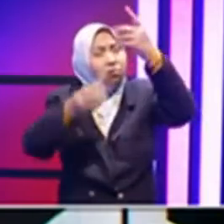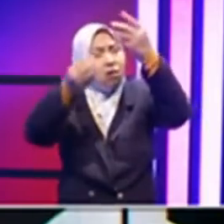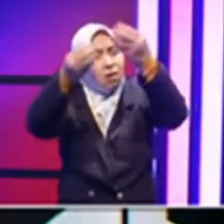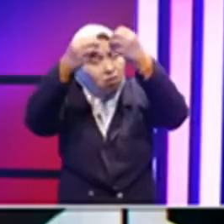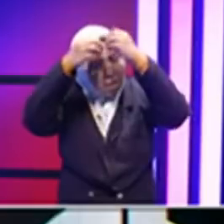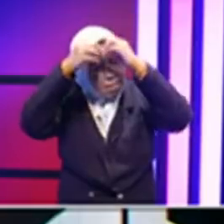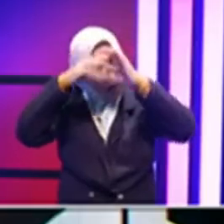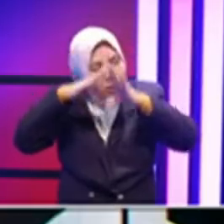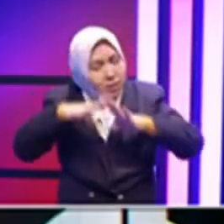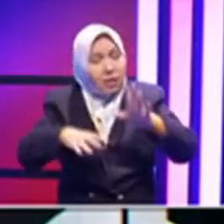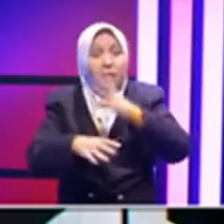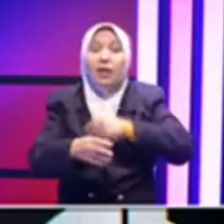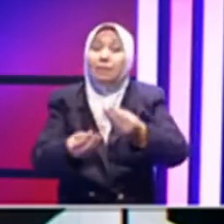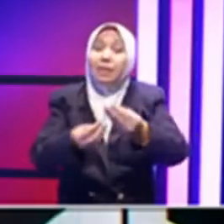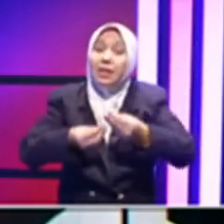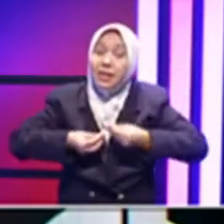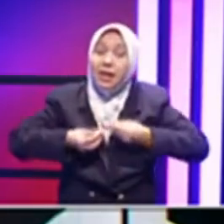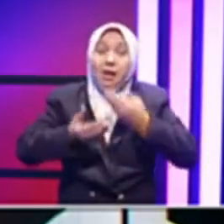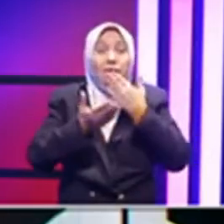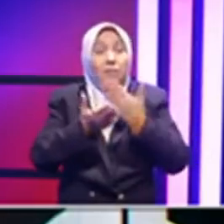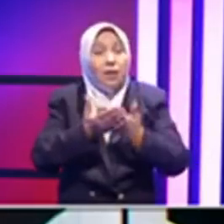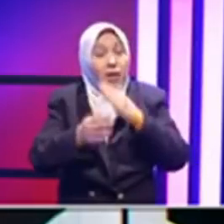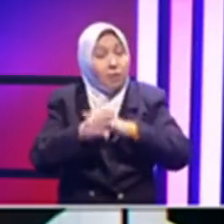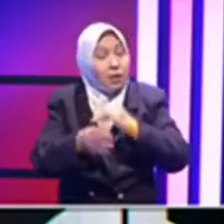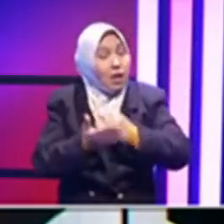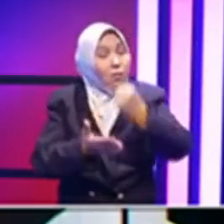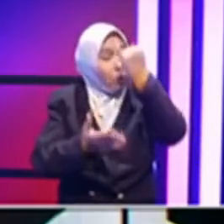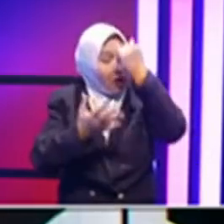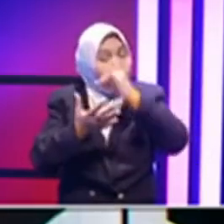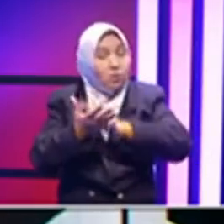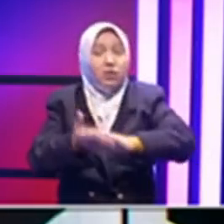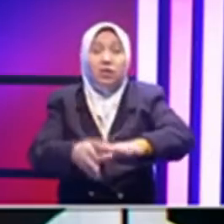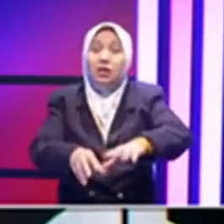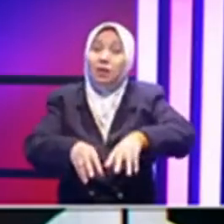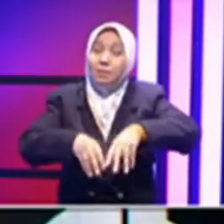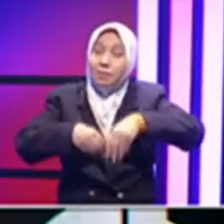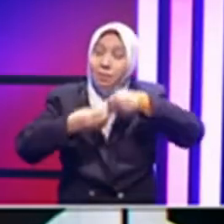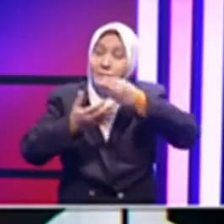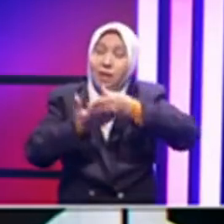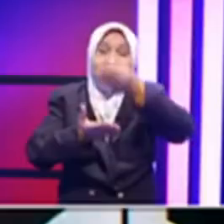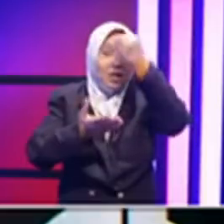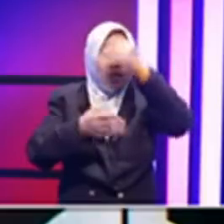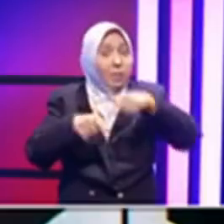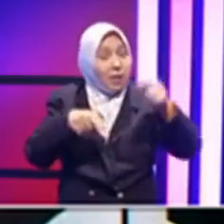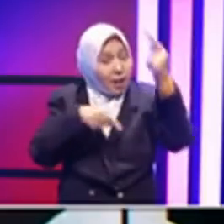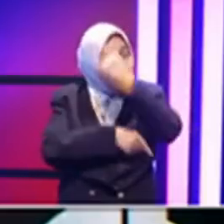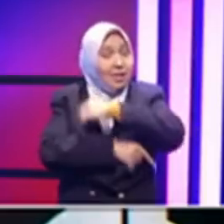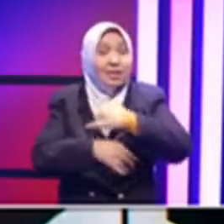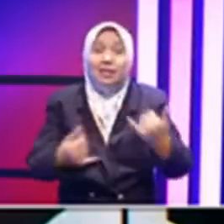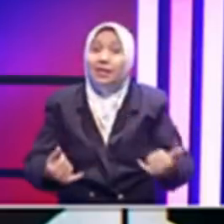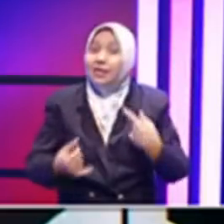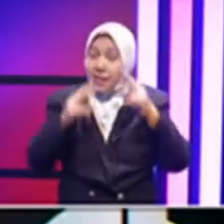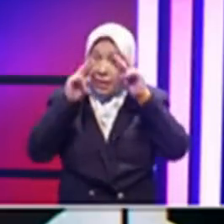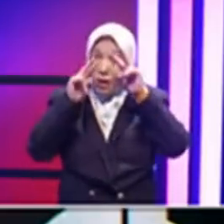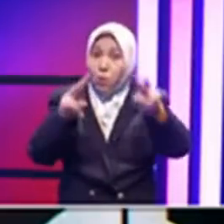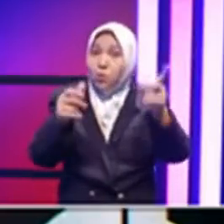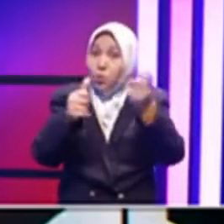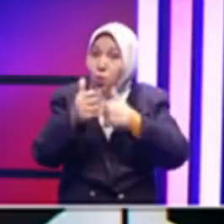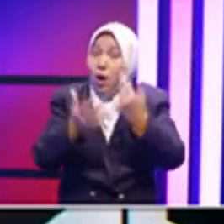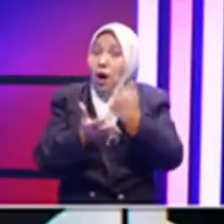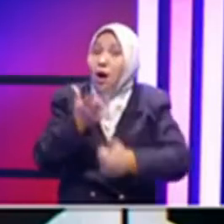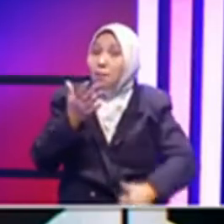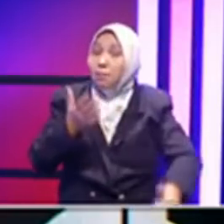ilmalana illa ma 'allamtana innaka antal alimul hakim rabbi zidni ilma. Kita saksikan dahulu